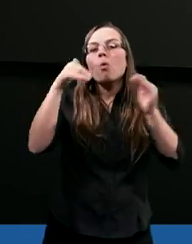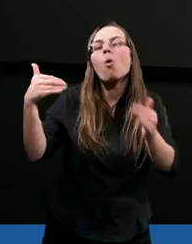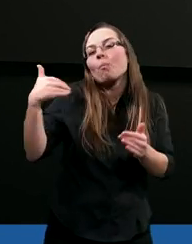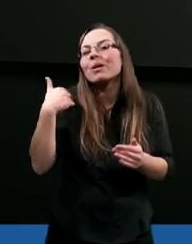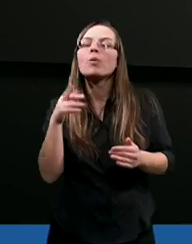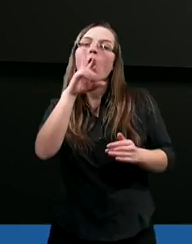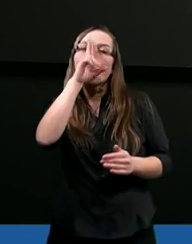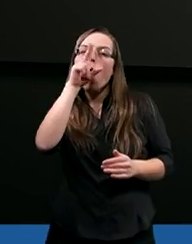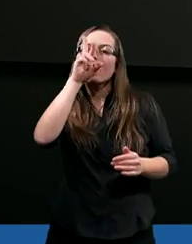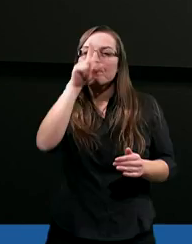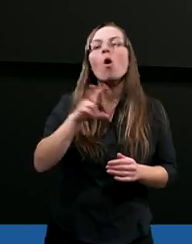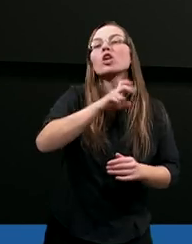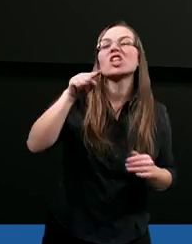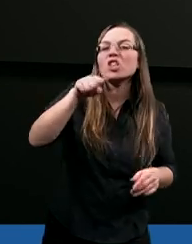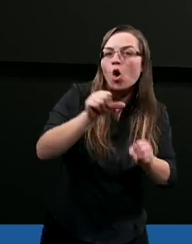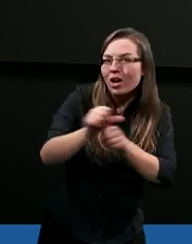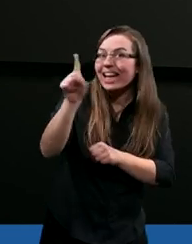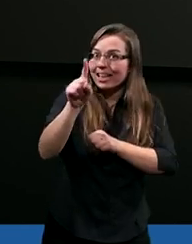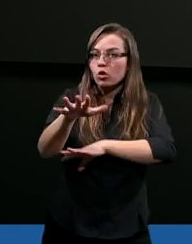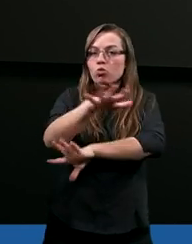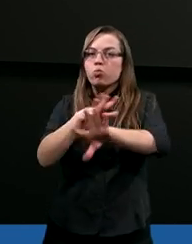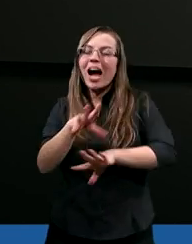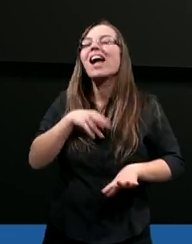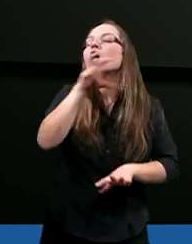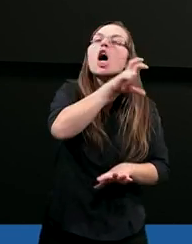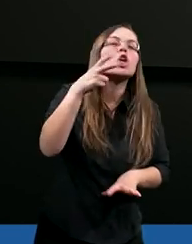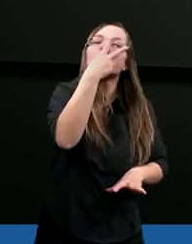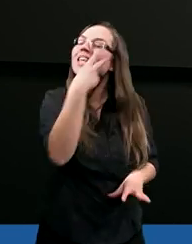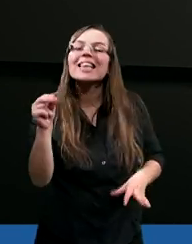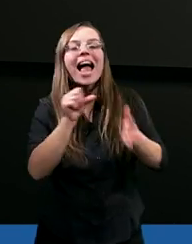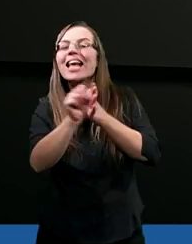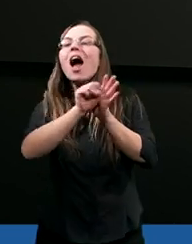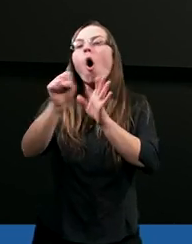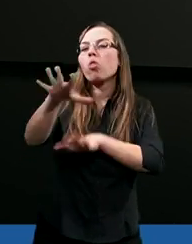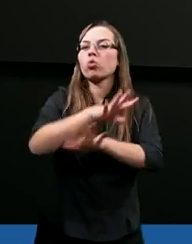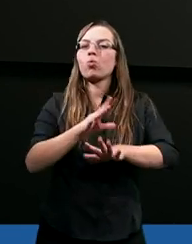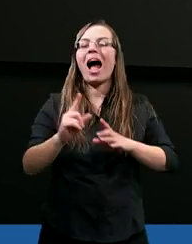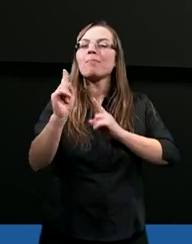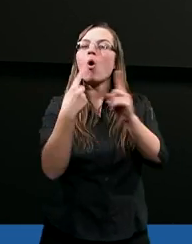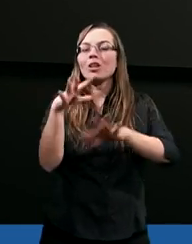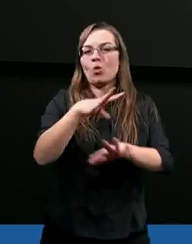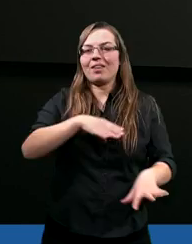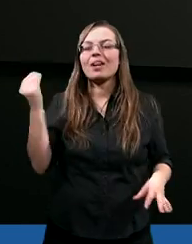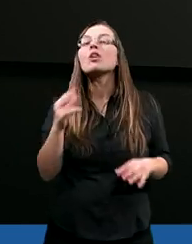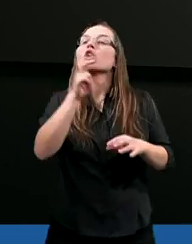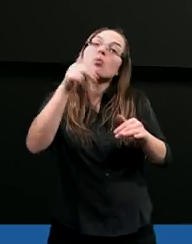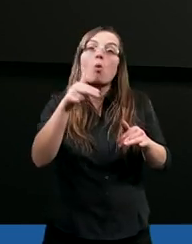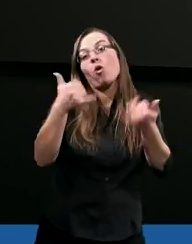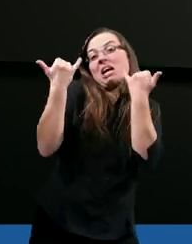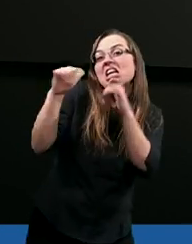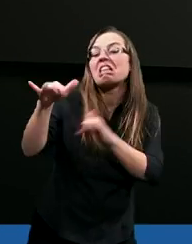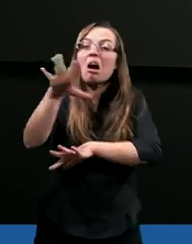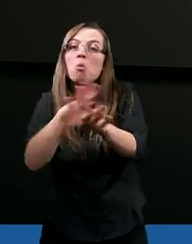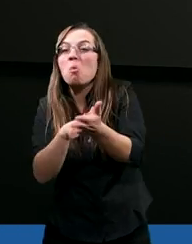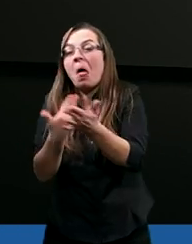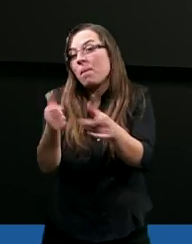rozpoznać, czy to jest Ducha Świętego, czy to nie jest od Ducha Świętego, czy to może od jakiegoś innego